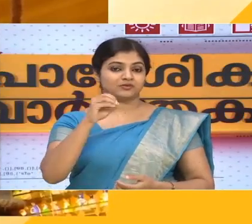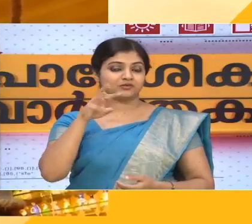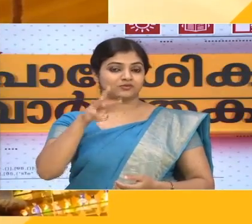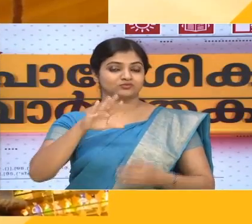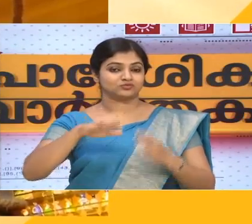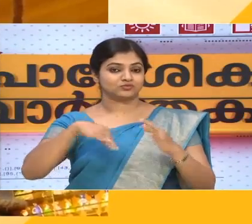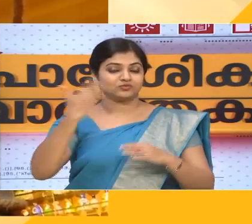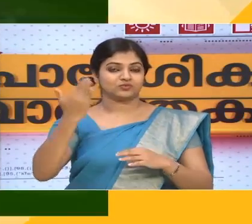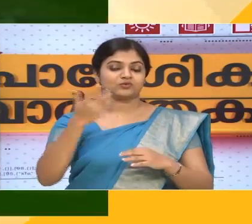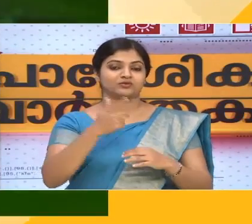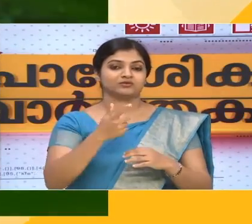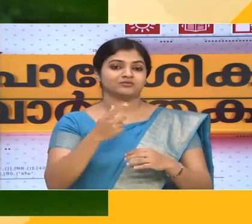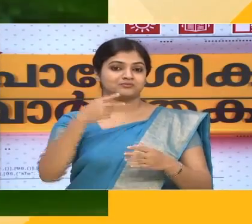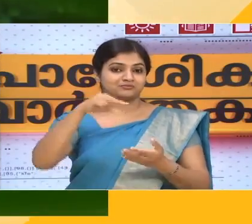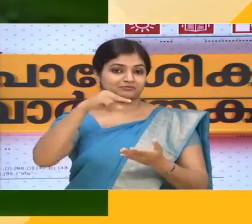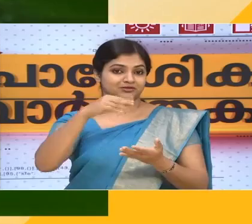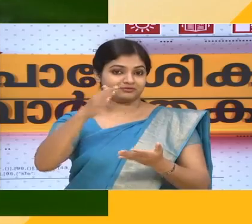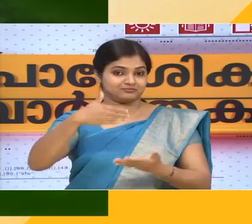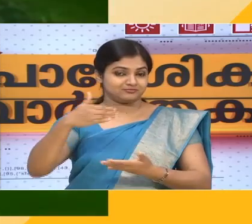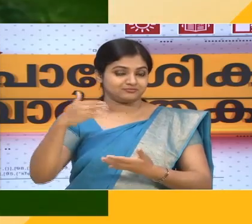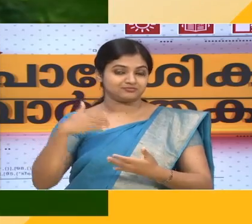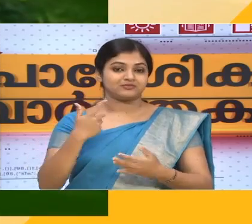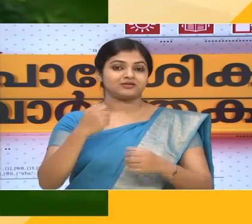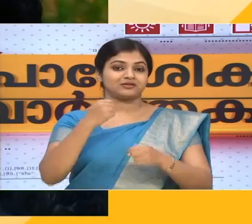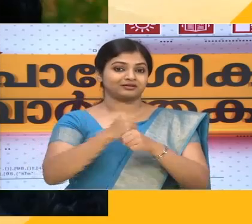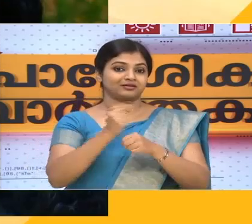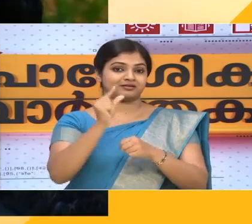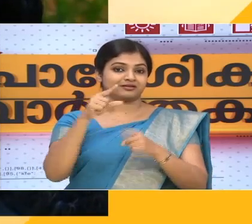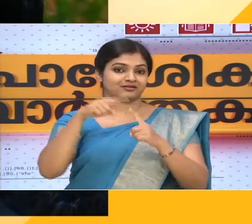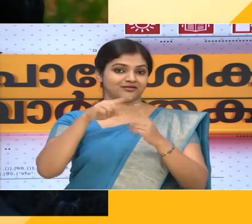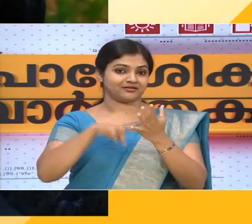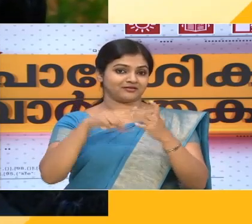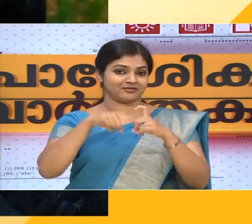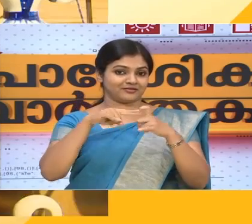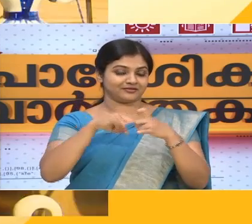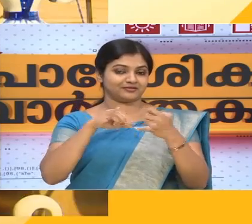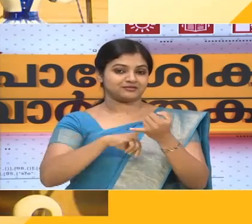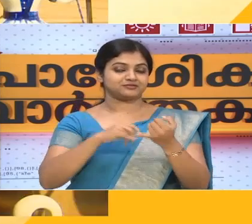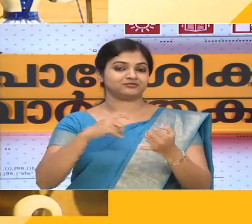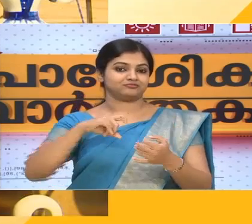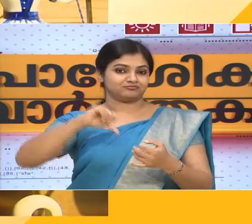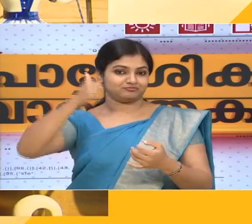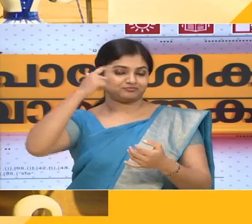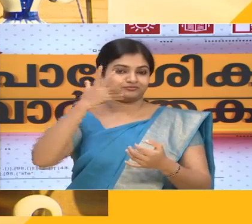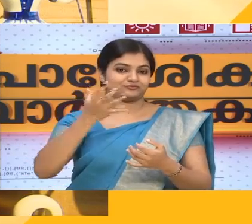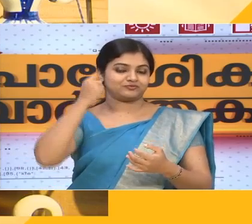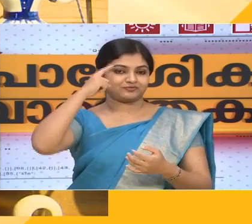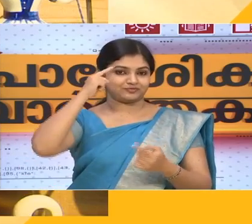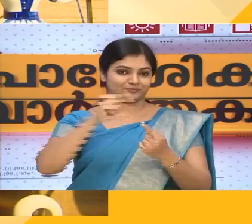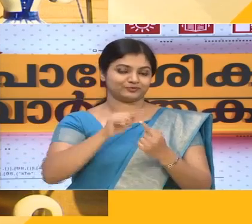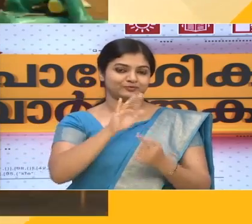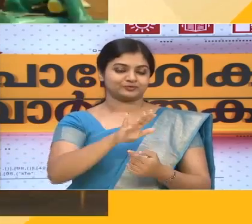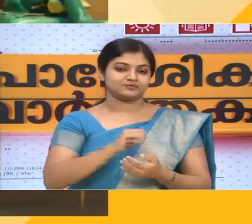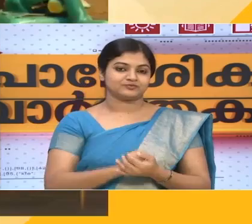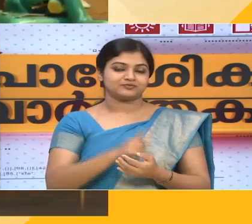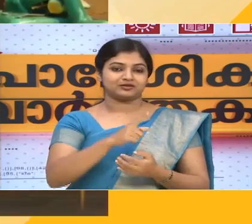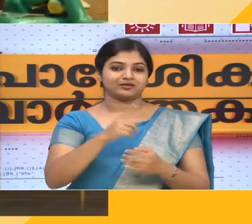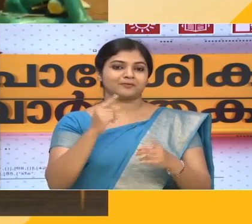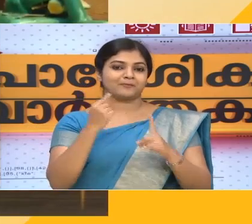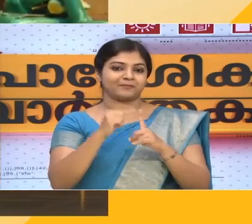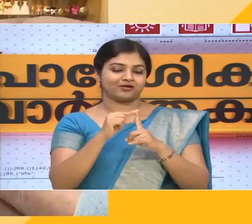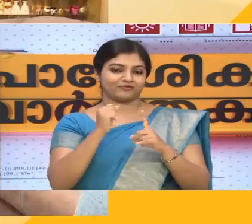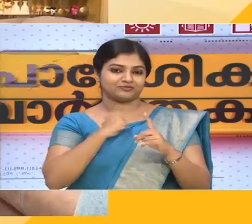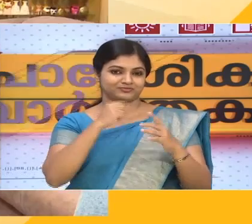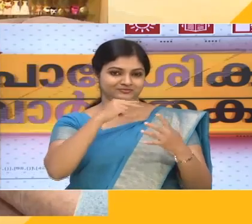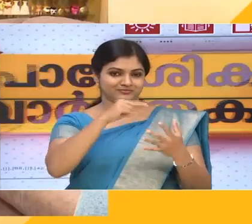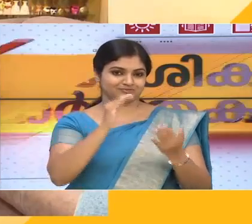10,000-ൽ അധികം മണികൾ ശേഖരിച്ച് ഗിന്നസ് റെക്കോർഡ് സ്വന്തമാക്കുകയാണ് ഈ വീട്ടമ്മയുടെ ലക്ഷ്യം. സ്വകാര്യ മ്യൂസിയമായി സൂക്ഷിക്കുന്നതിനാൽ പൊതുജനങ്ങൾക്ക്